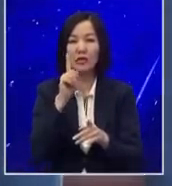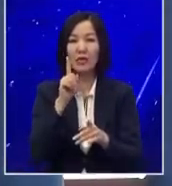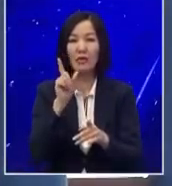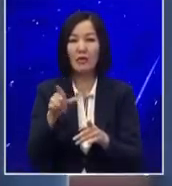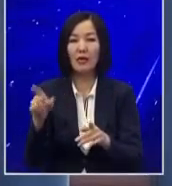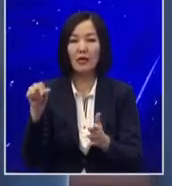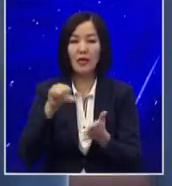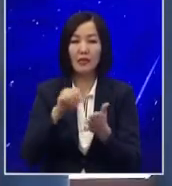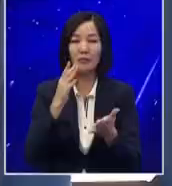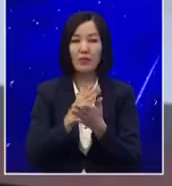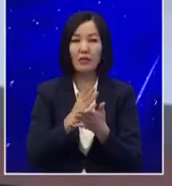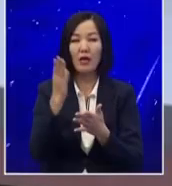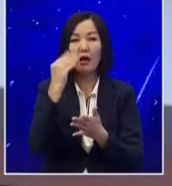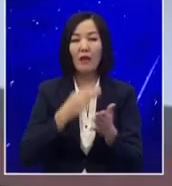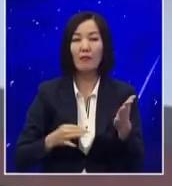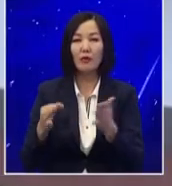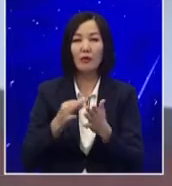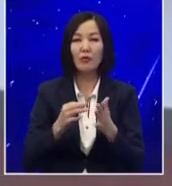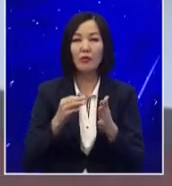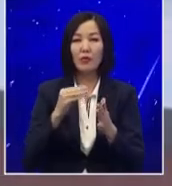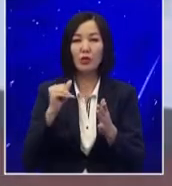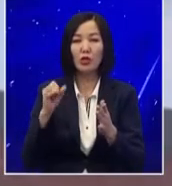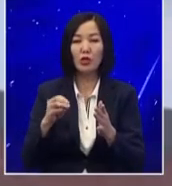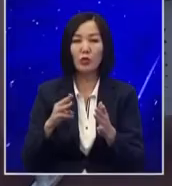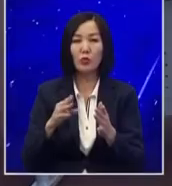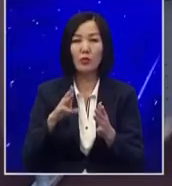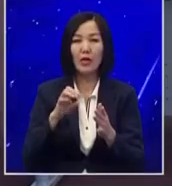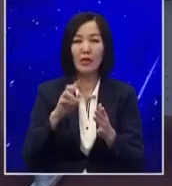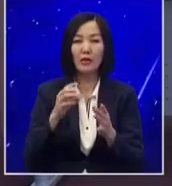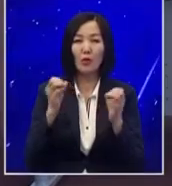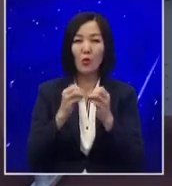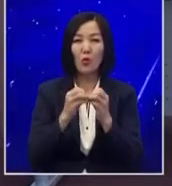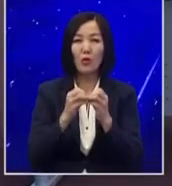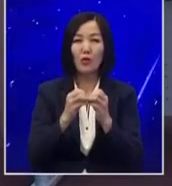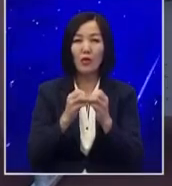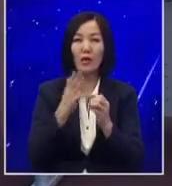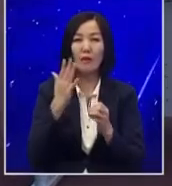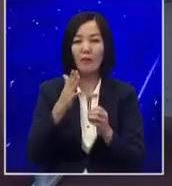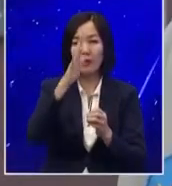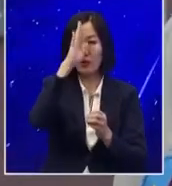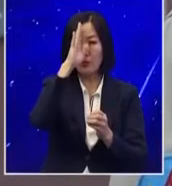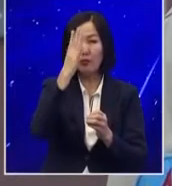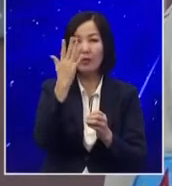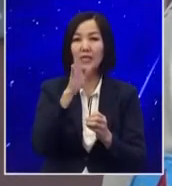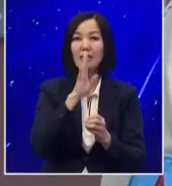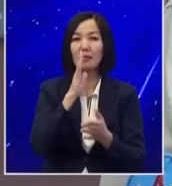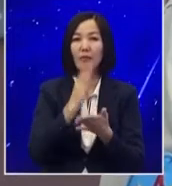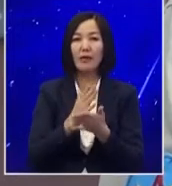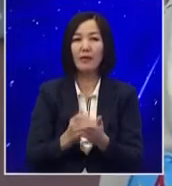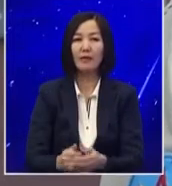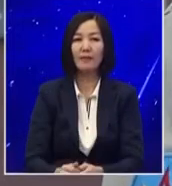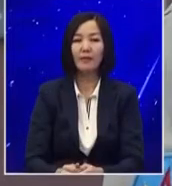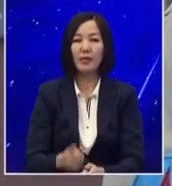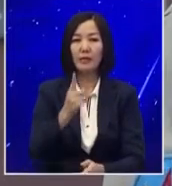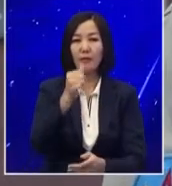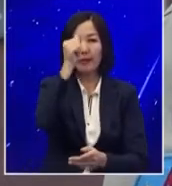тәрбиеленушілері қатысып жатыр. Алматы облысының Жетісу тарландары құрамасында 10 ұл мен 5 қыз бар. Біз осы күнге дейін бір ай